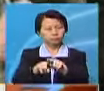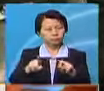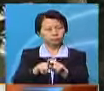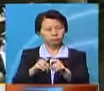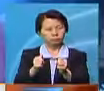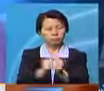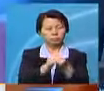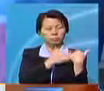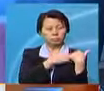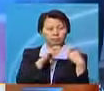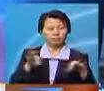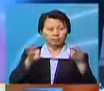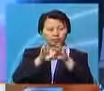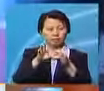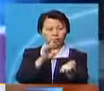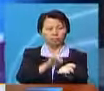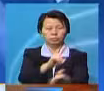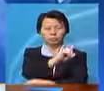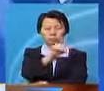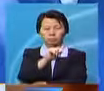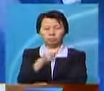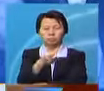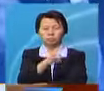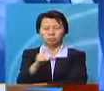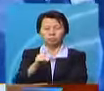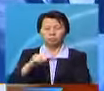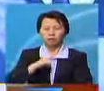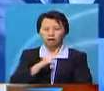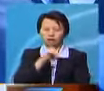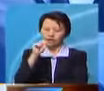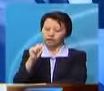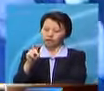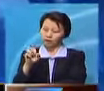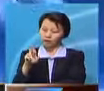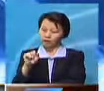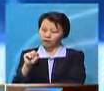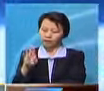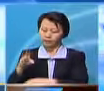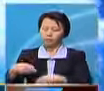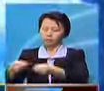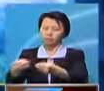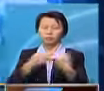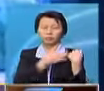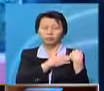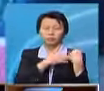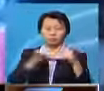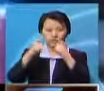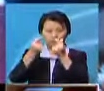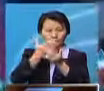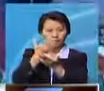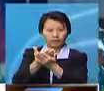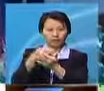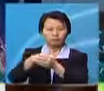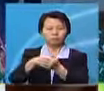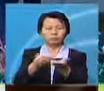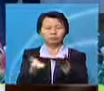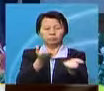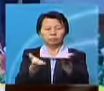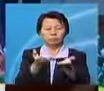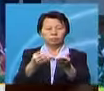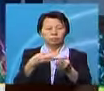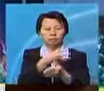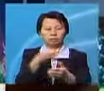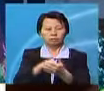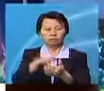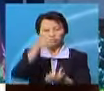Seiring dengan peranan penting ini, Dato' Sri Dr. Ahmad Zahid menyarankan supaya ahli akrab perlu diberi peluang menjawat jawatan dengan grade yang lebih baik di dalam perkhidmatan. Dalam majlis ini